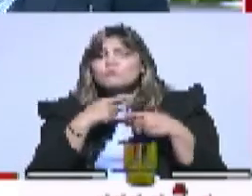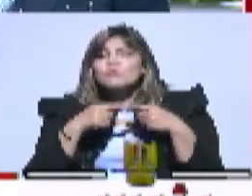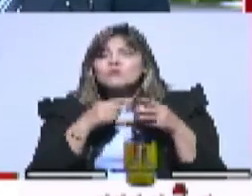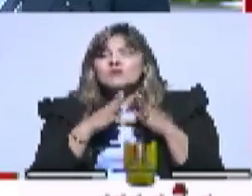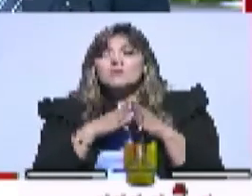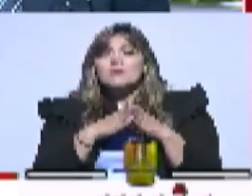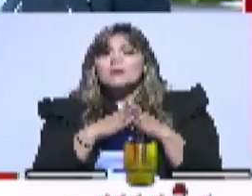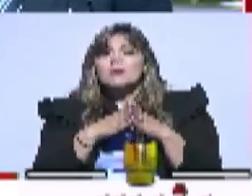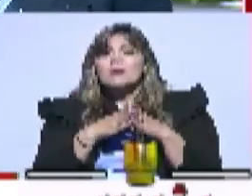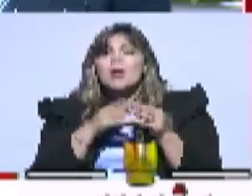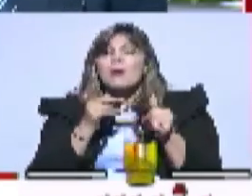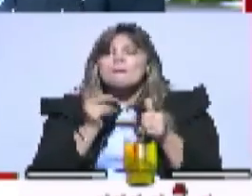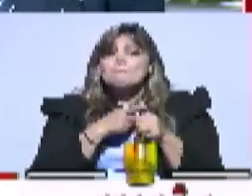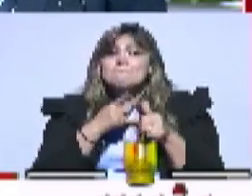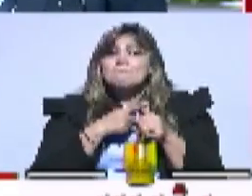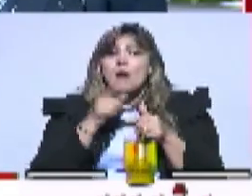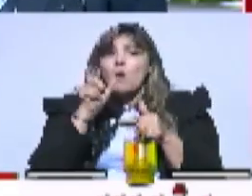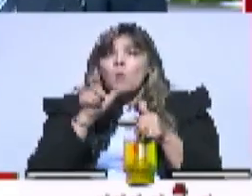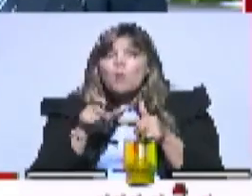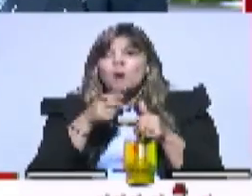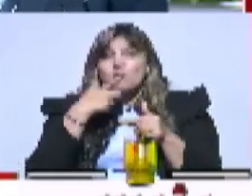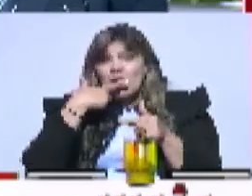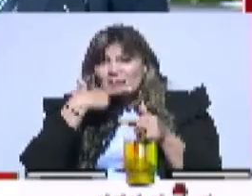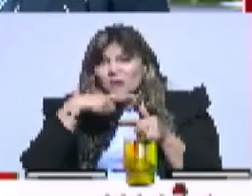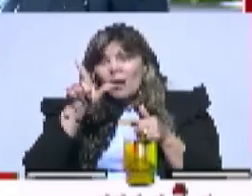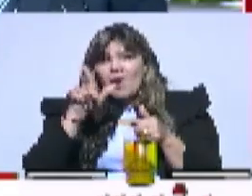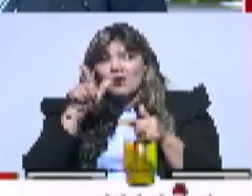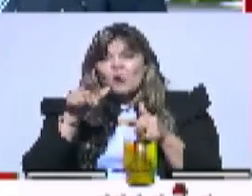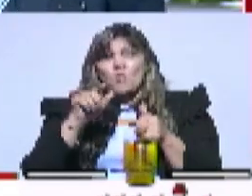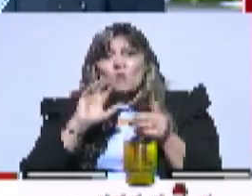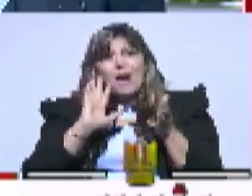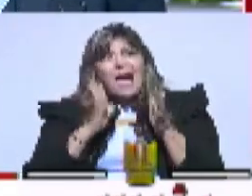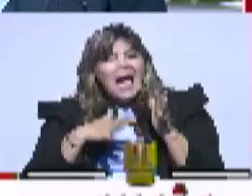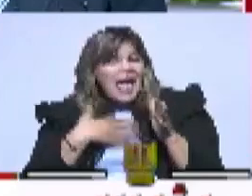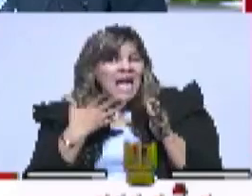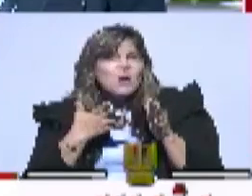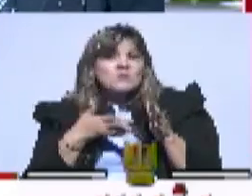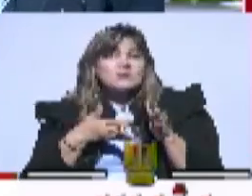نقول مرشح رئاسي من اول ما واحد اعلن عن انه ناوي